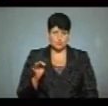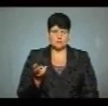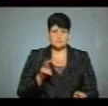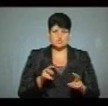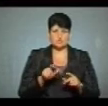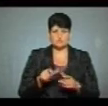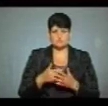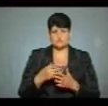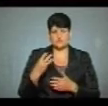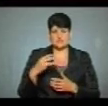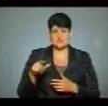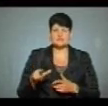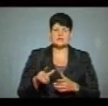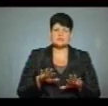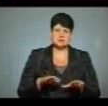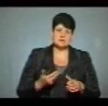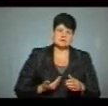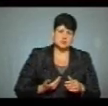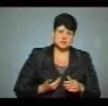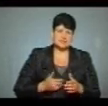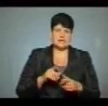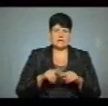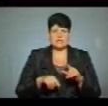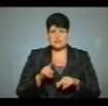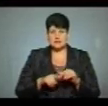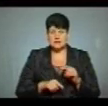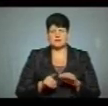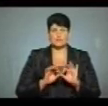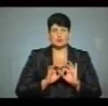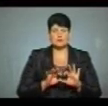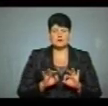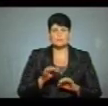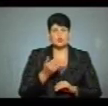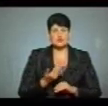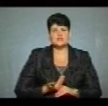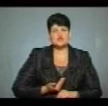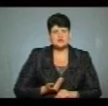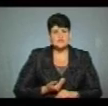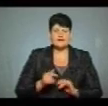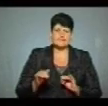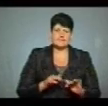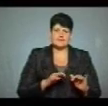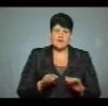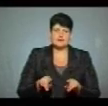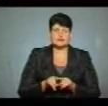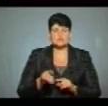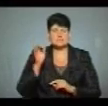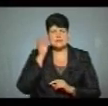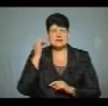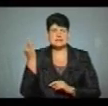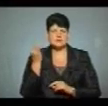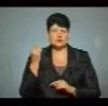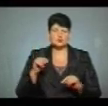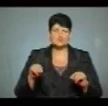місцеві жителі, рідні і знайомі Степана Дудера і Михайла Любуня. Вони розповіли про їхнє життя і діяльність, а також згадали історію